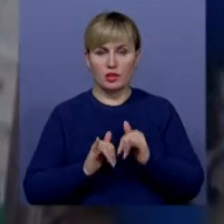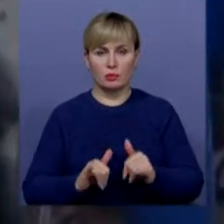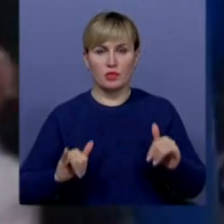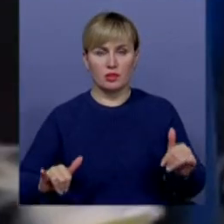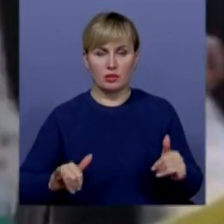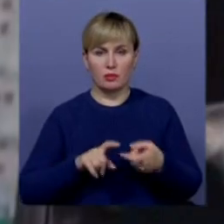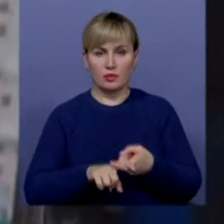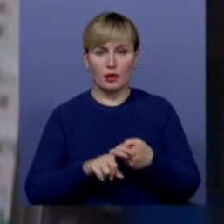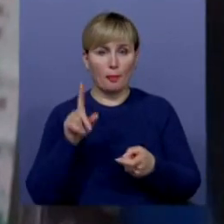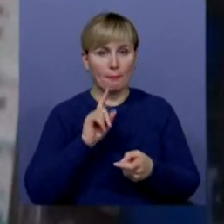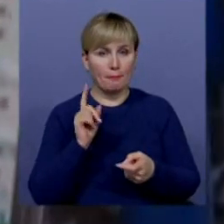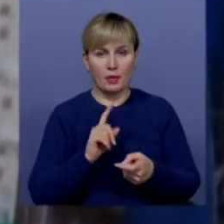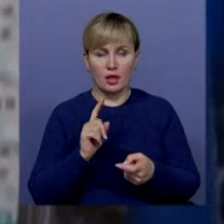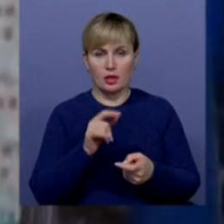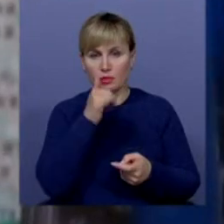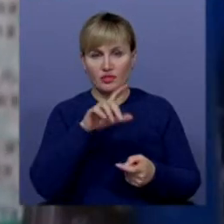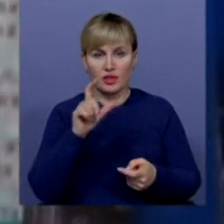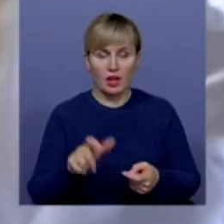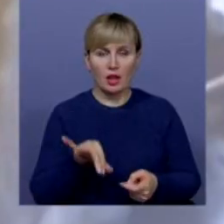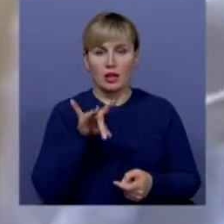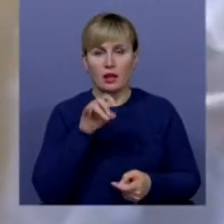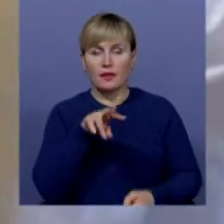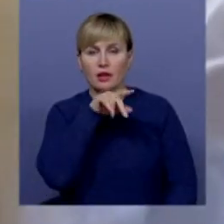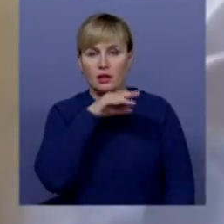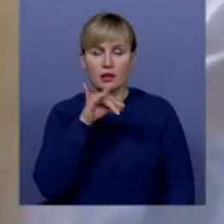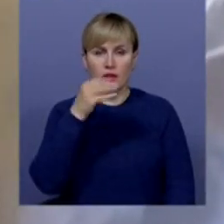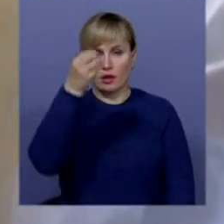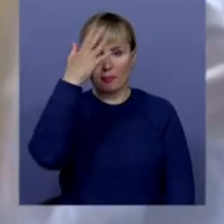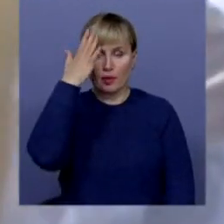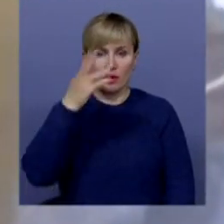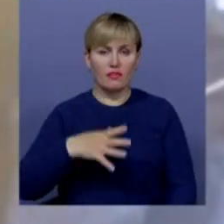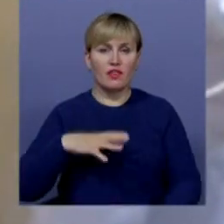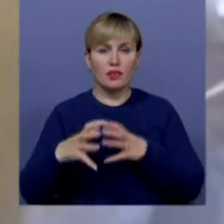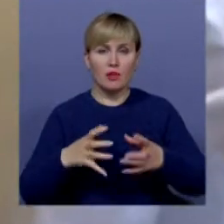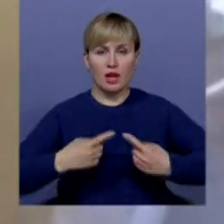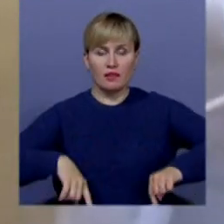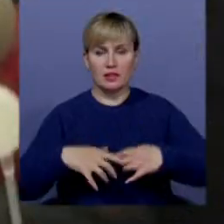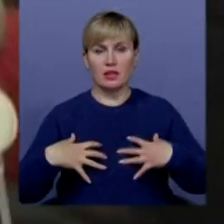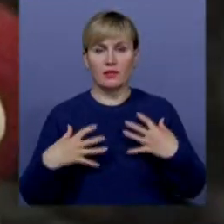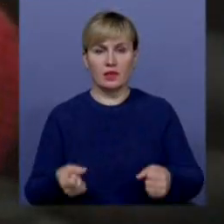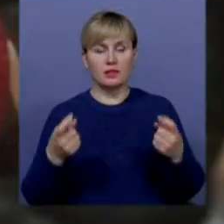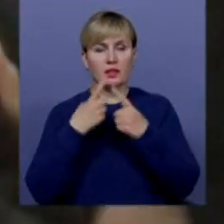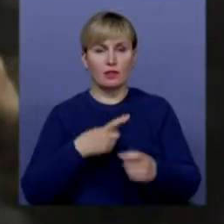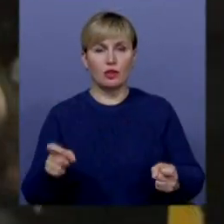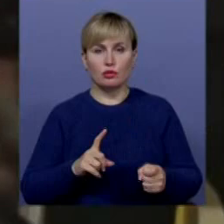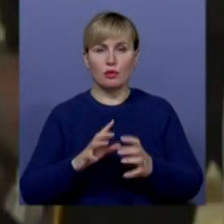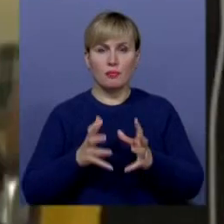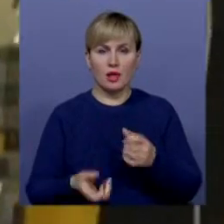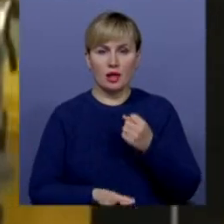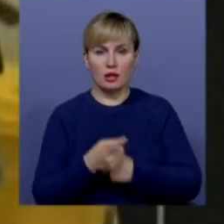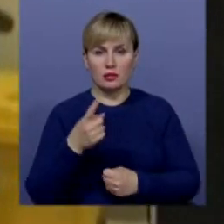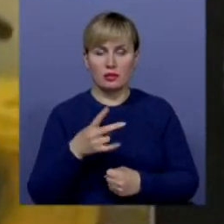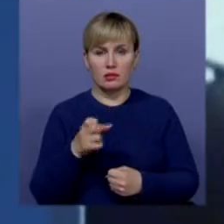распространением эпидемии пока не удается в Италии, Иране, Южной Корее, Японии. Во Всемирной организации здравоохранения заявили, что мир оказался